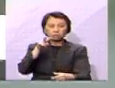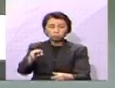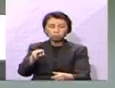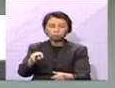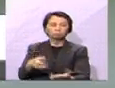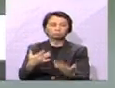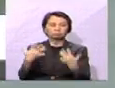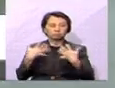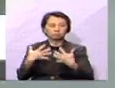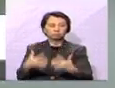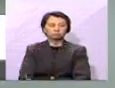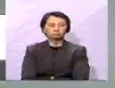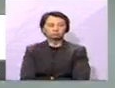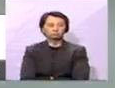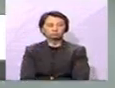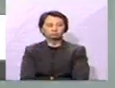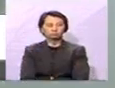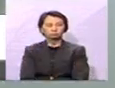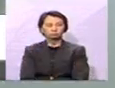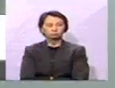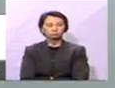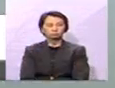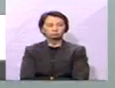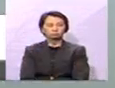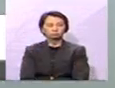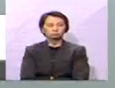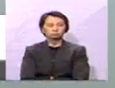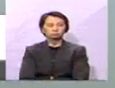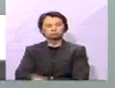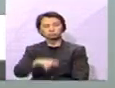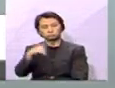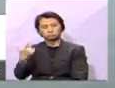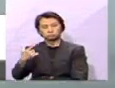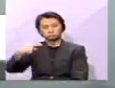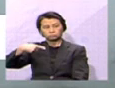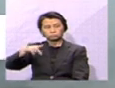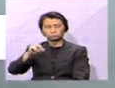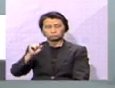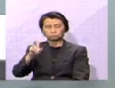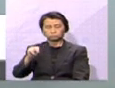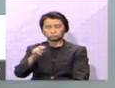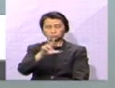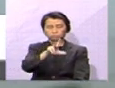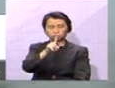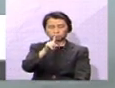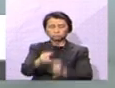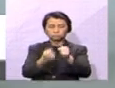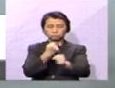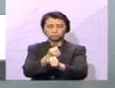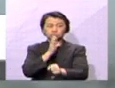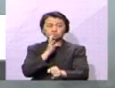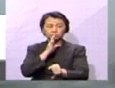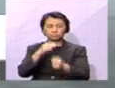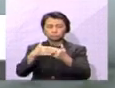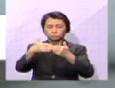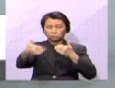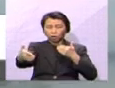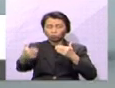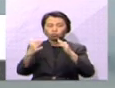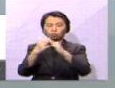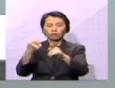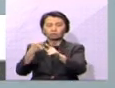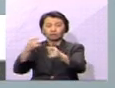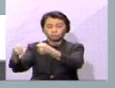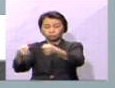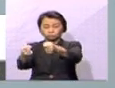Sur pindah Suri rumah amnah tuak 31 tahun pula berkata jarak rumahnya yang tidak jauh